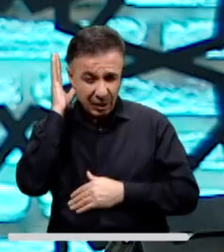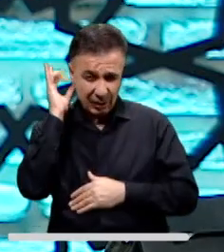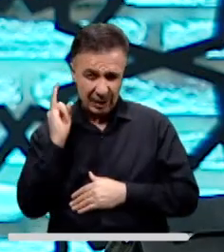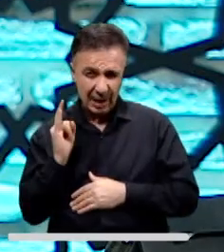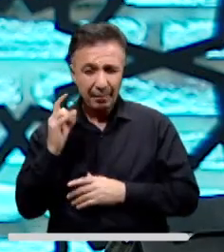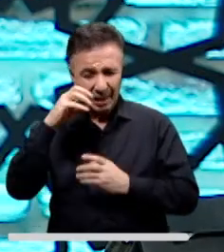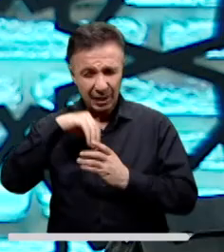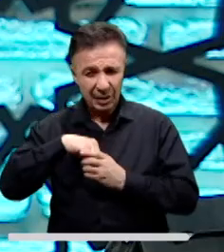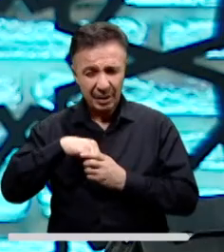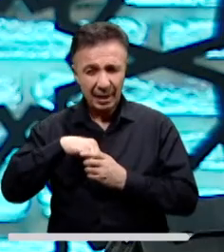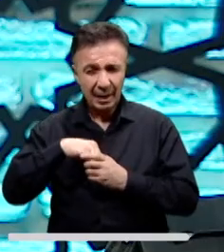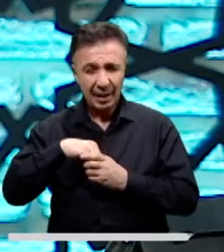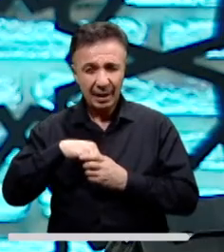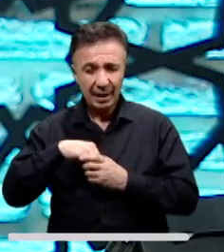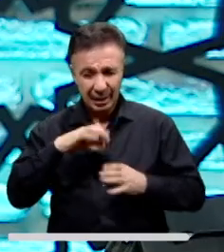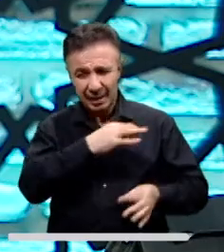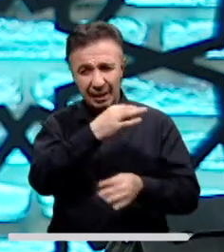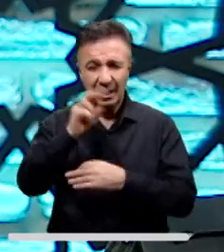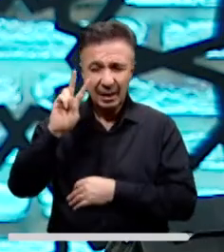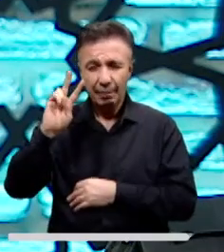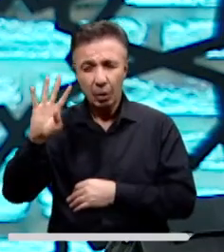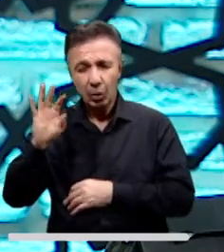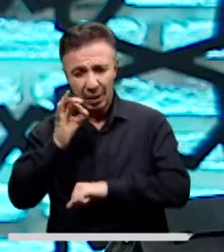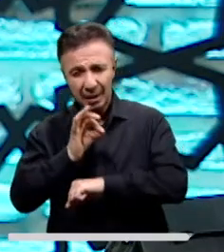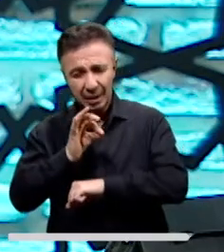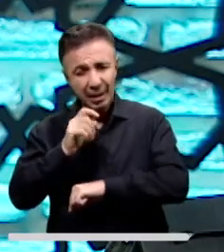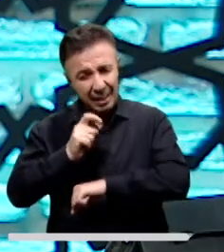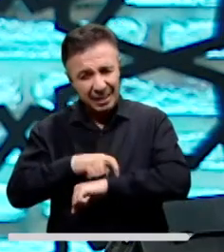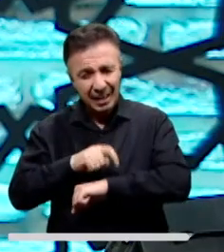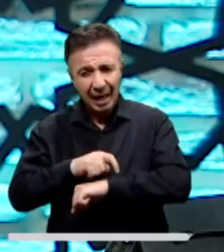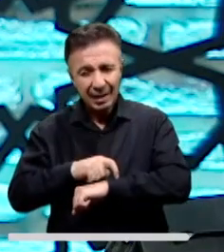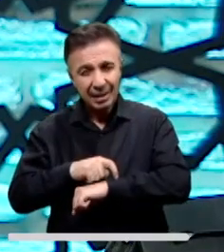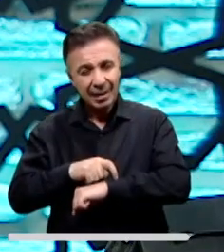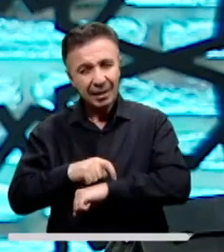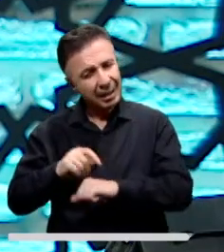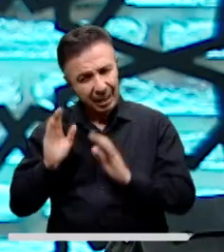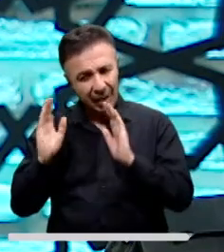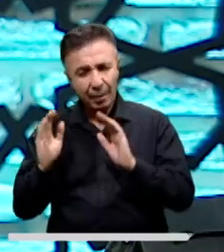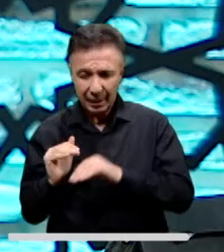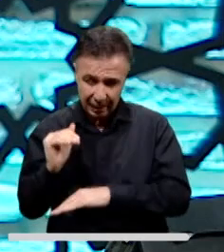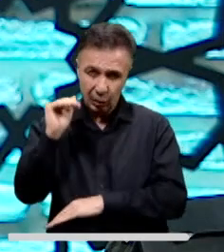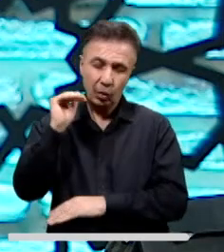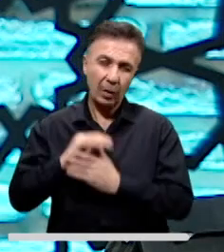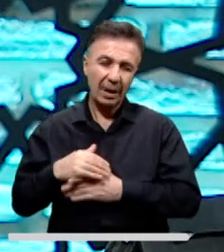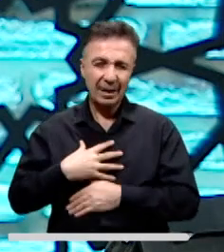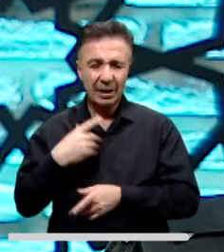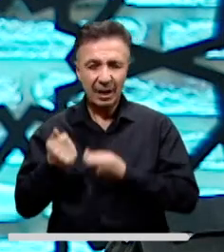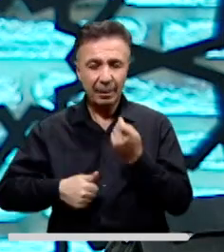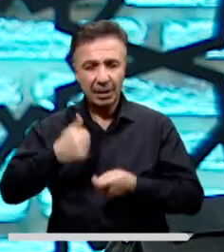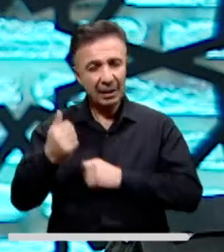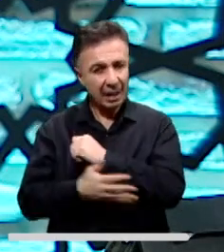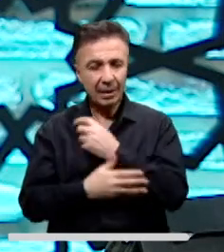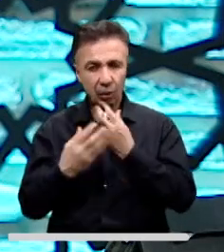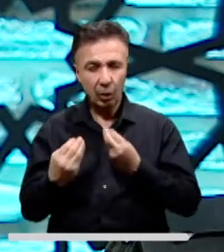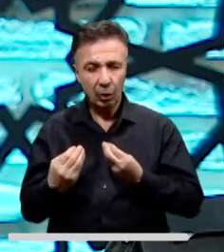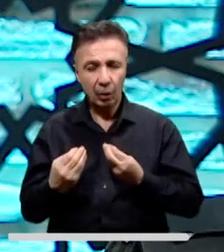vatandaşlarımız 24 saat kalabiliyorlar. Her türlü ihtiyaçlarını görüyor devletimiz, Diyanetimiz. Sayın Başkanımız